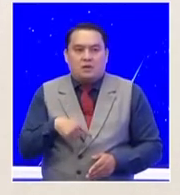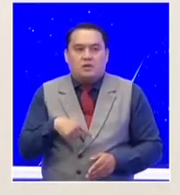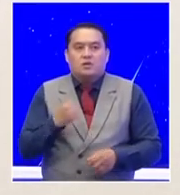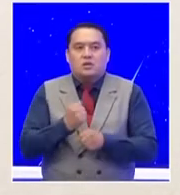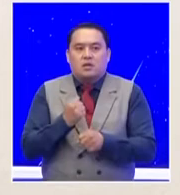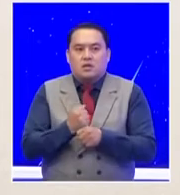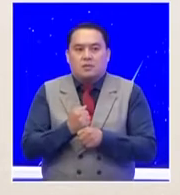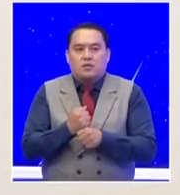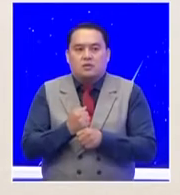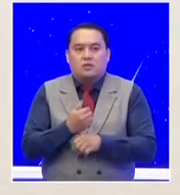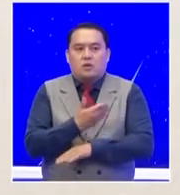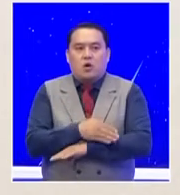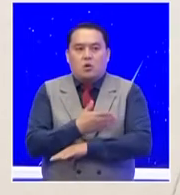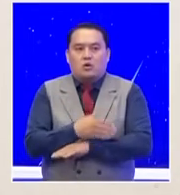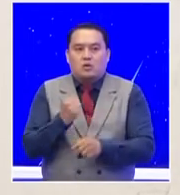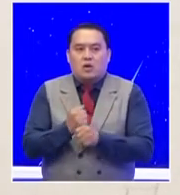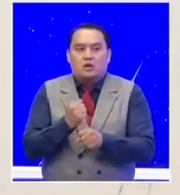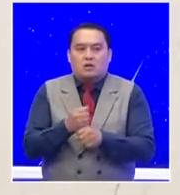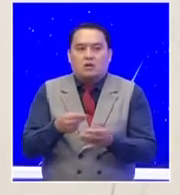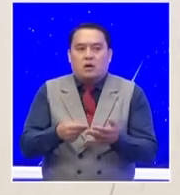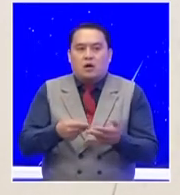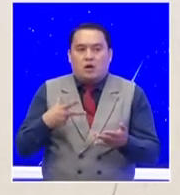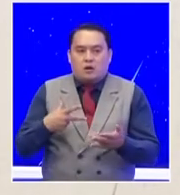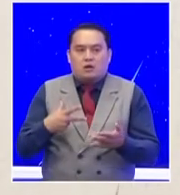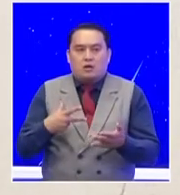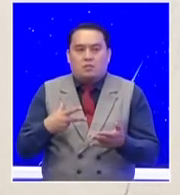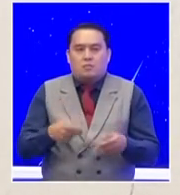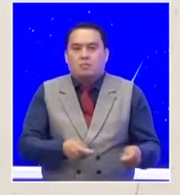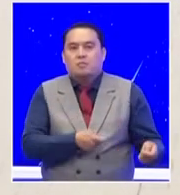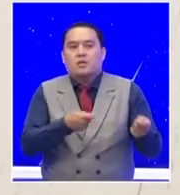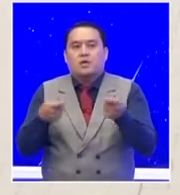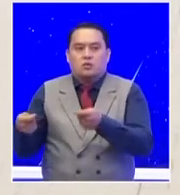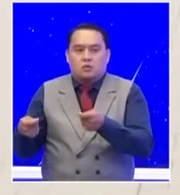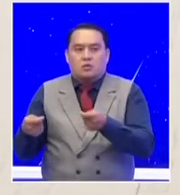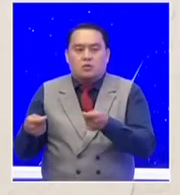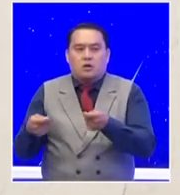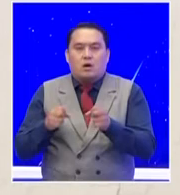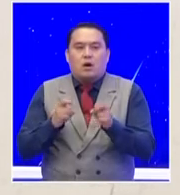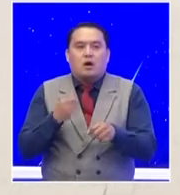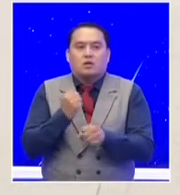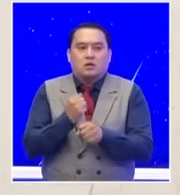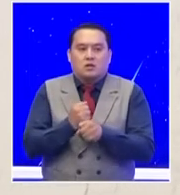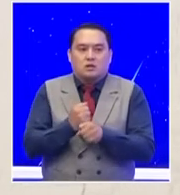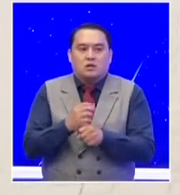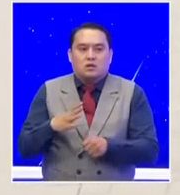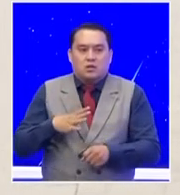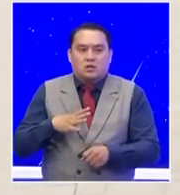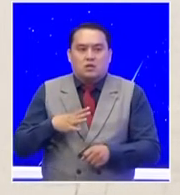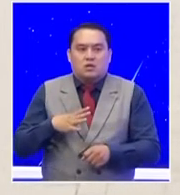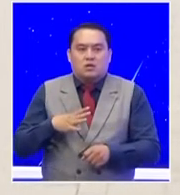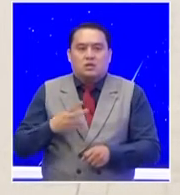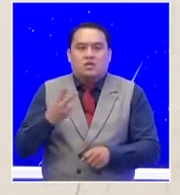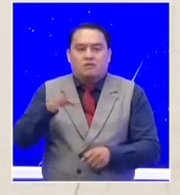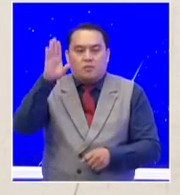делаем. Или на улице вы делаете, берете нет, анализы? Мы переносим туда. А как вы переведете, хорошо? Да, ну это же нереально же, тут даже две